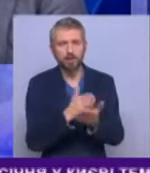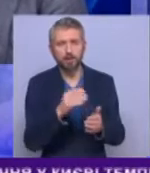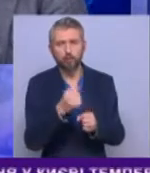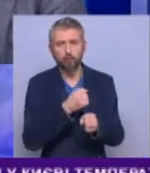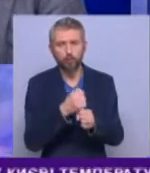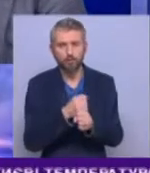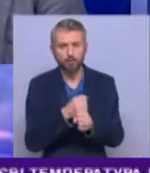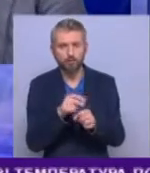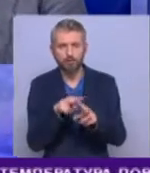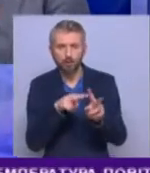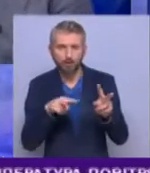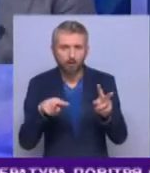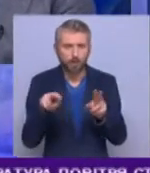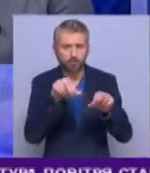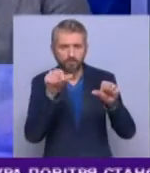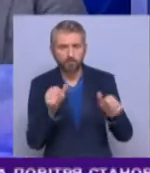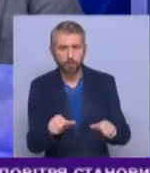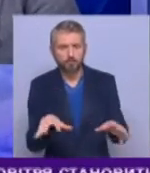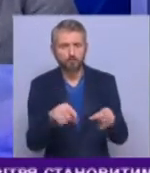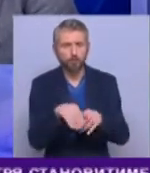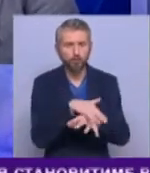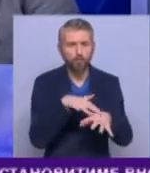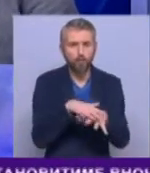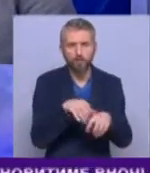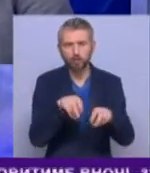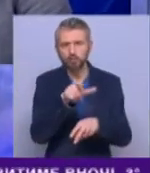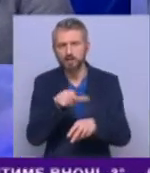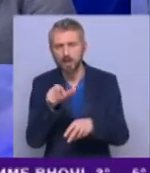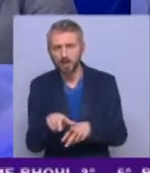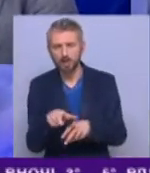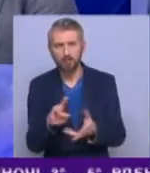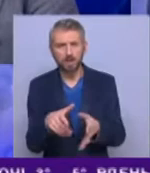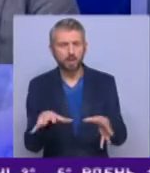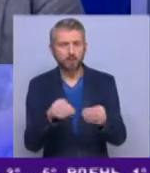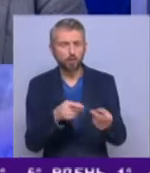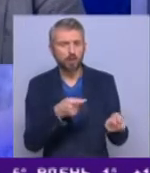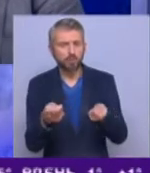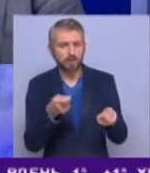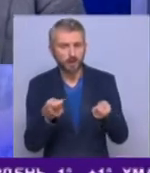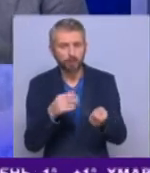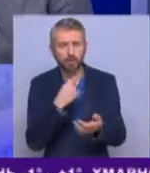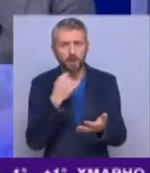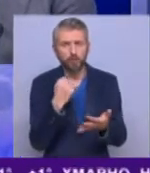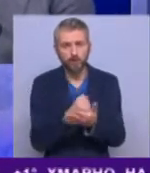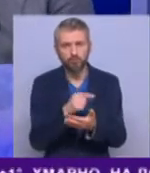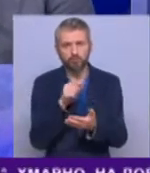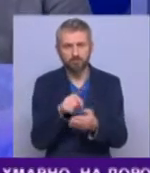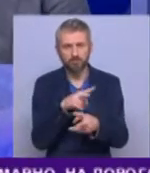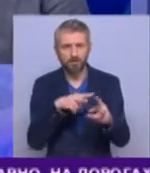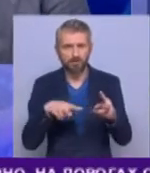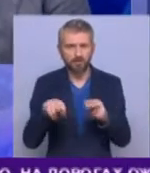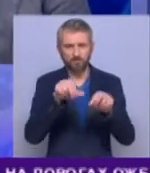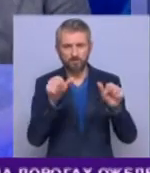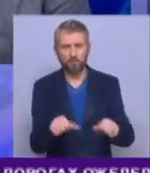розроблений архетип, який розроблений спільно з громадськістю, спільно з спеціалістами, спільно безпосередньо з адміністрацією. І затверджені ці архетипи